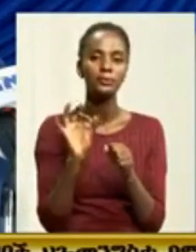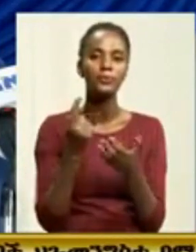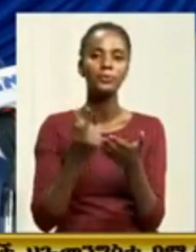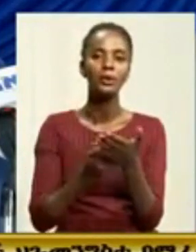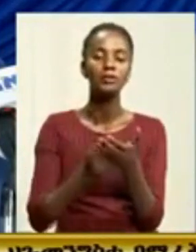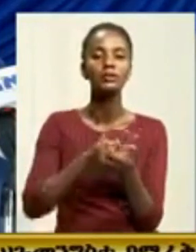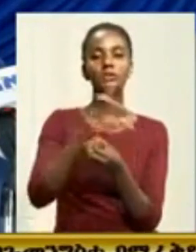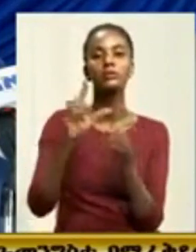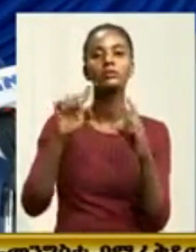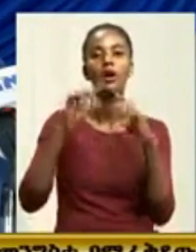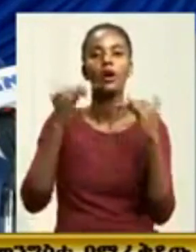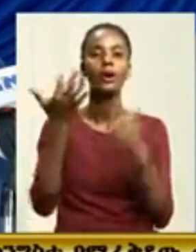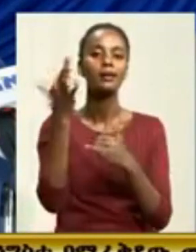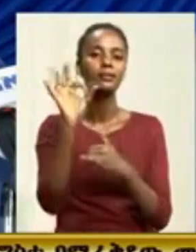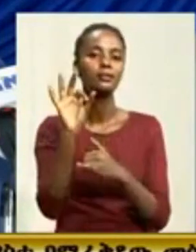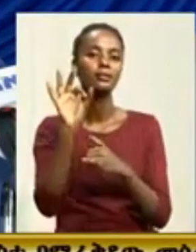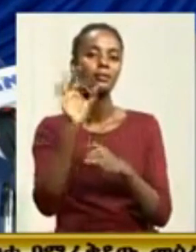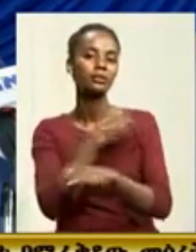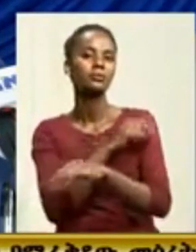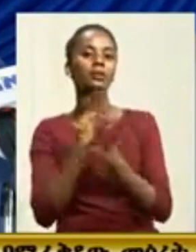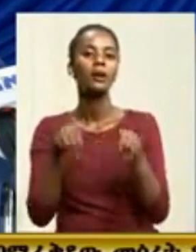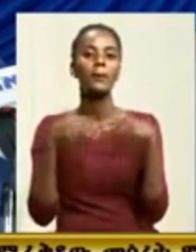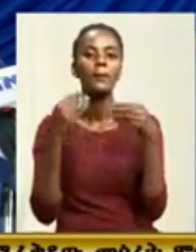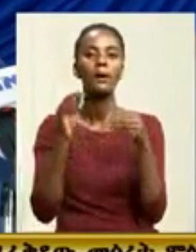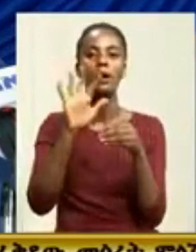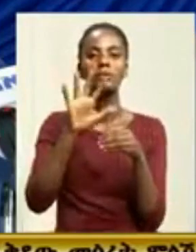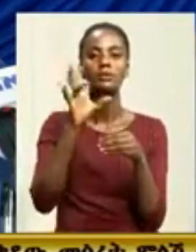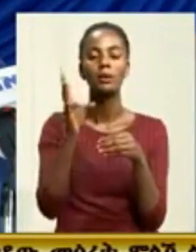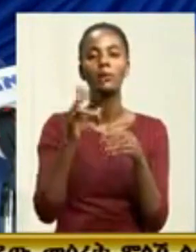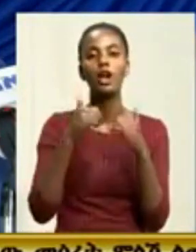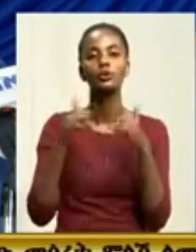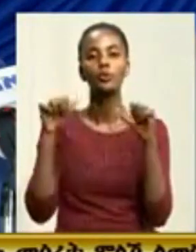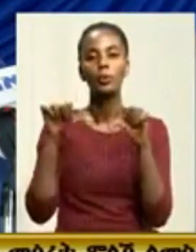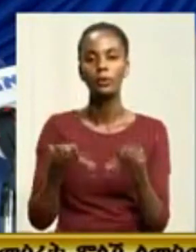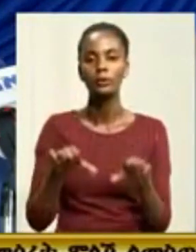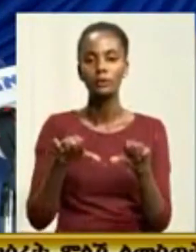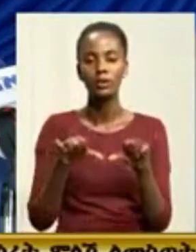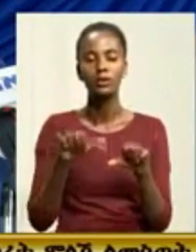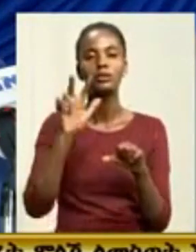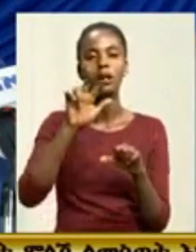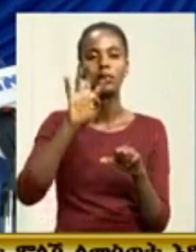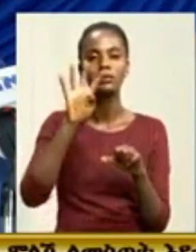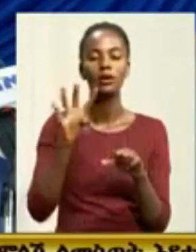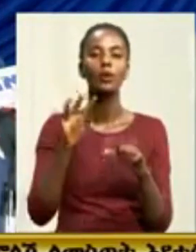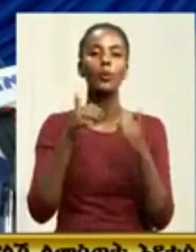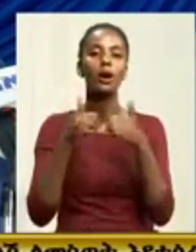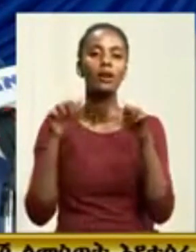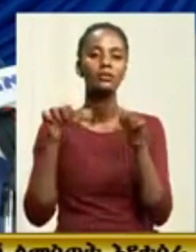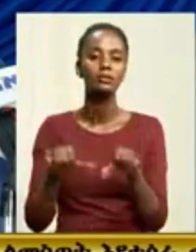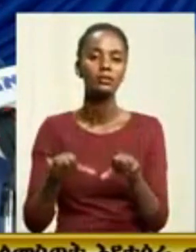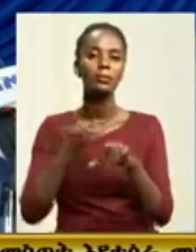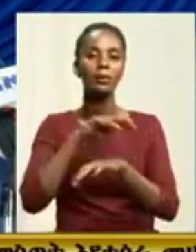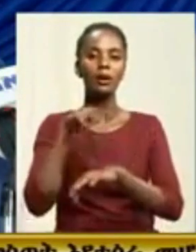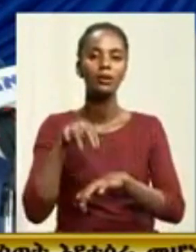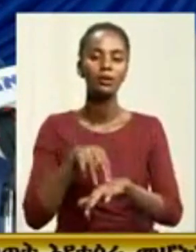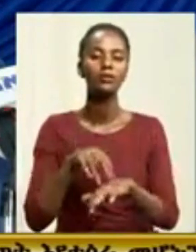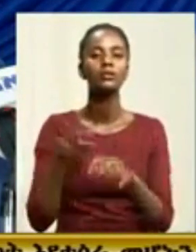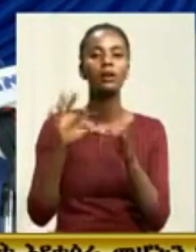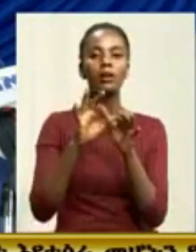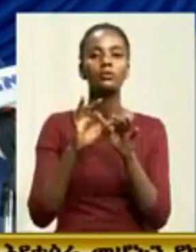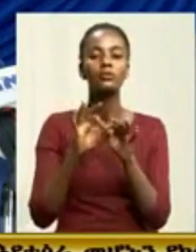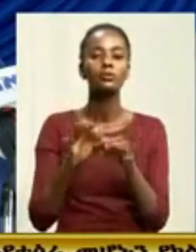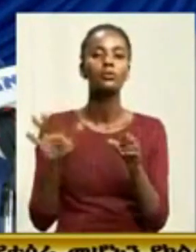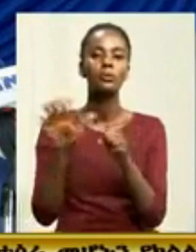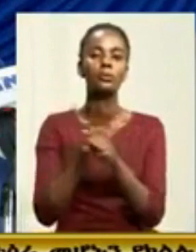በዚህም በክልሉ እስካሁን 19 የህክምና መስጫ፣ 57 ለይቶ ማቆያ፣ 34 ኳራንቲን ማዕከላት ተደራጅተው